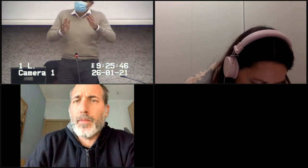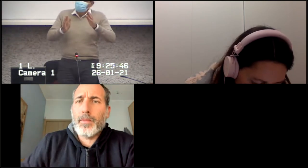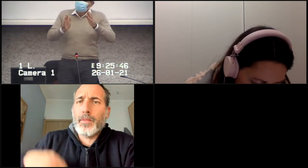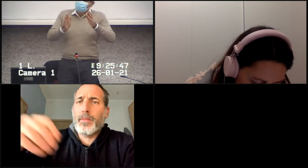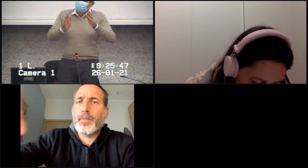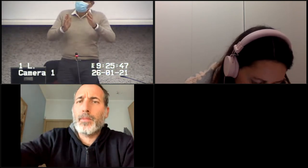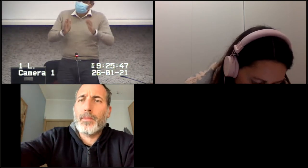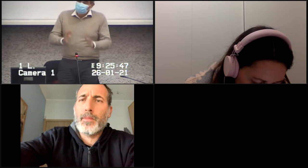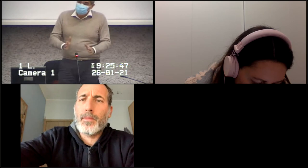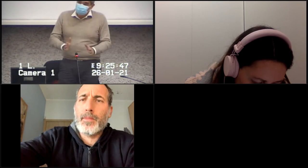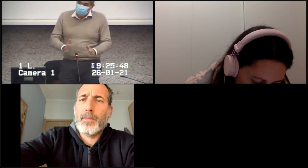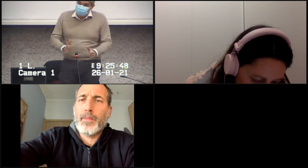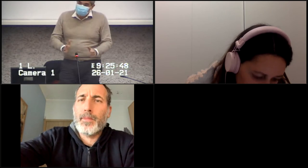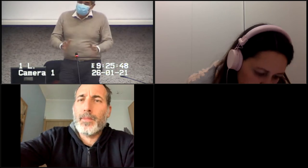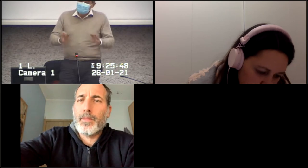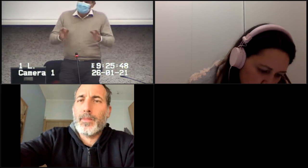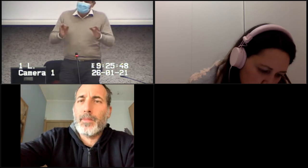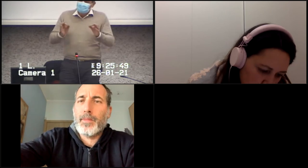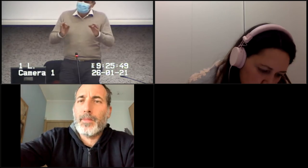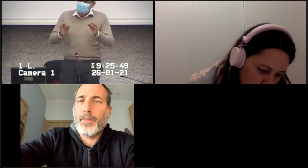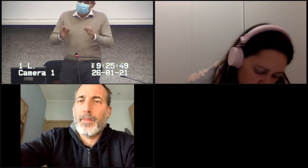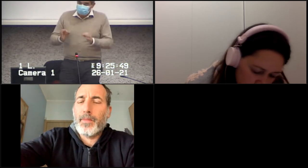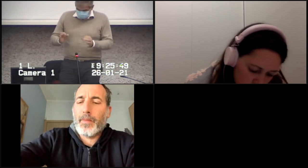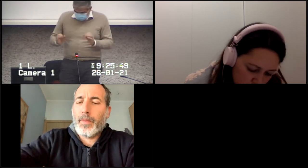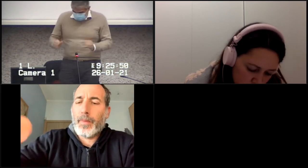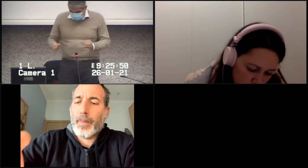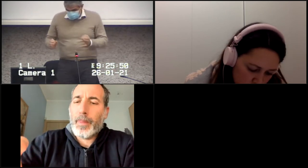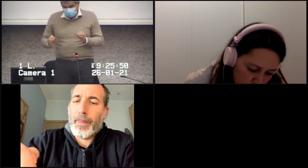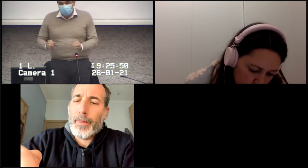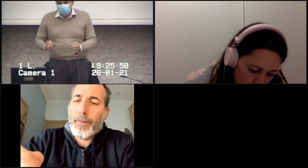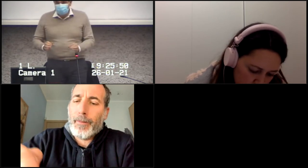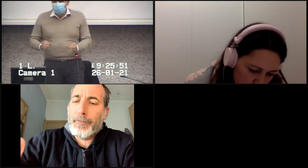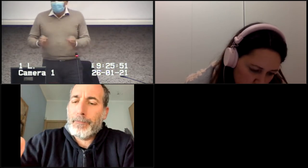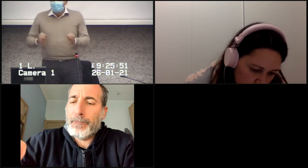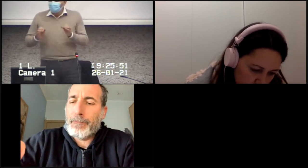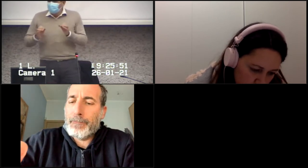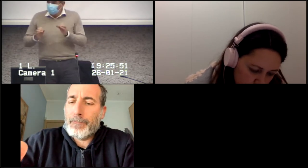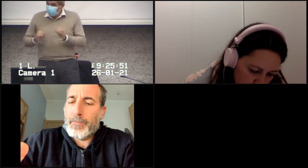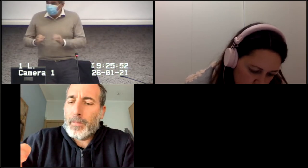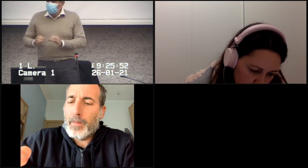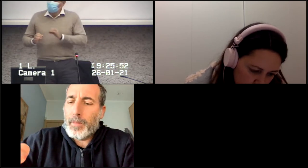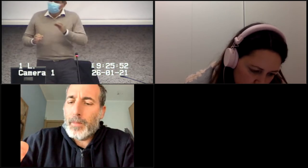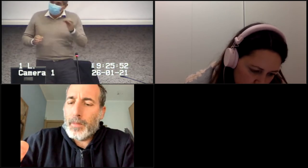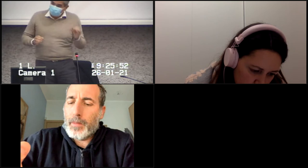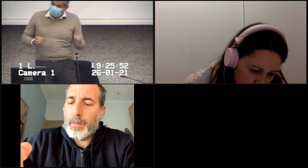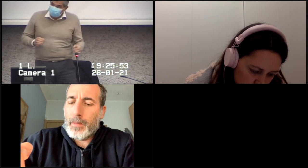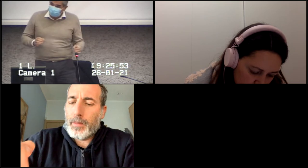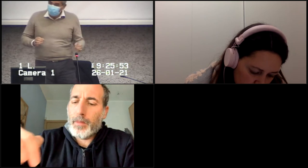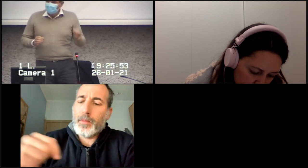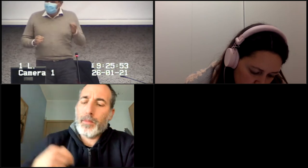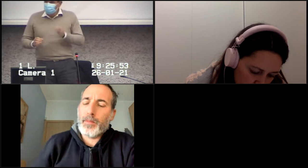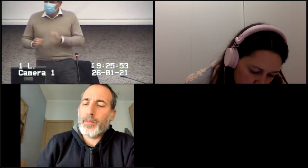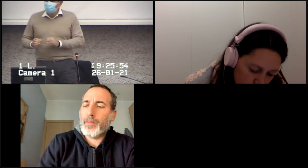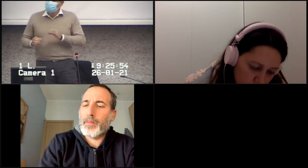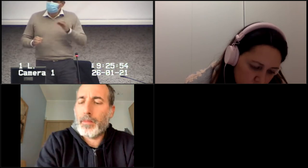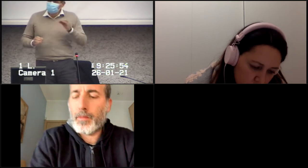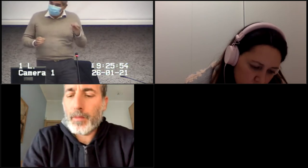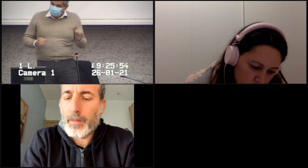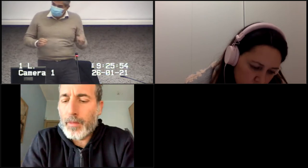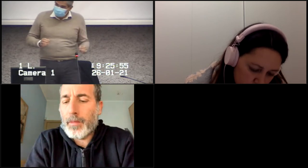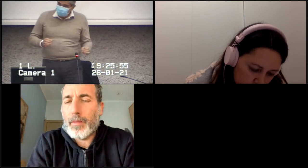derubati. Da questo punto di vista la delibera prevede, o meglio fa leva